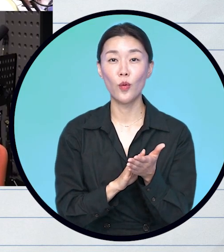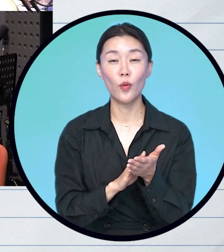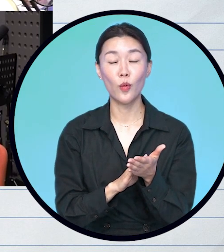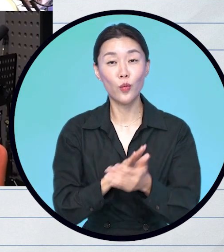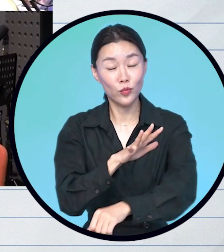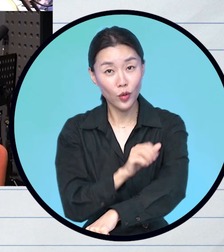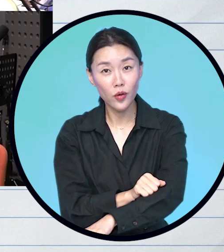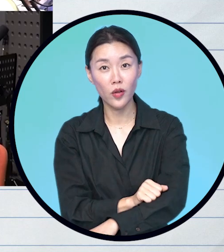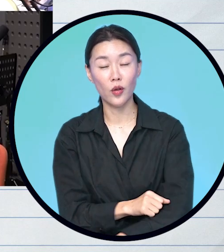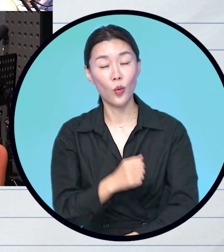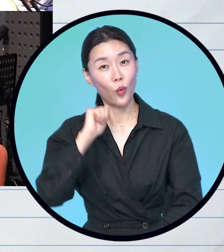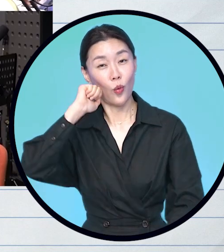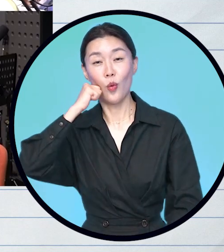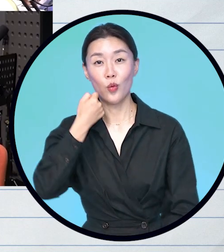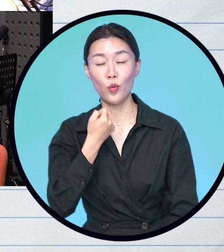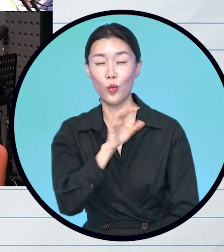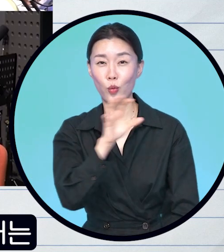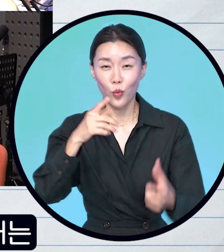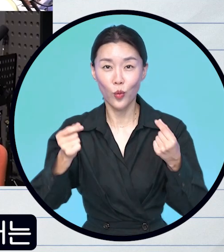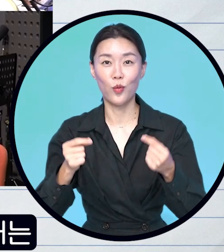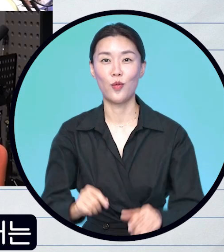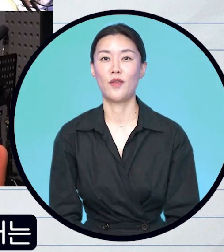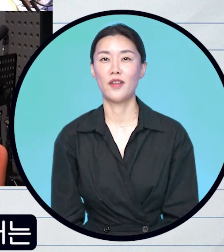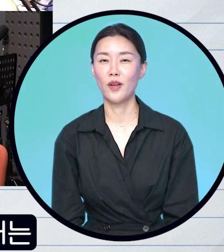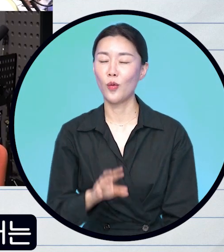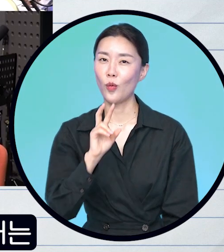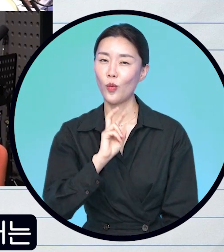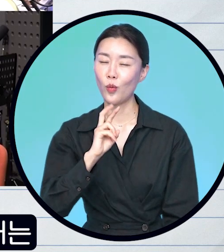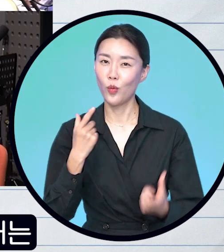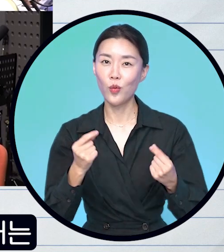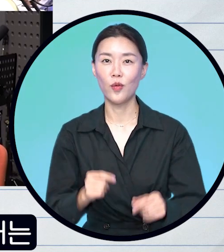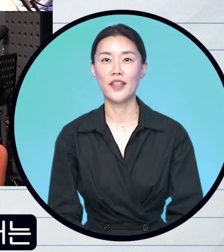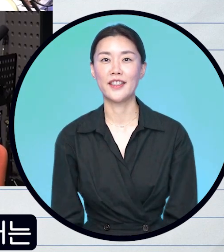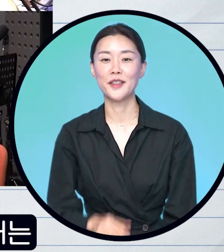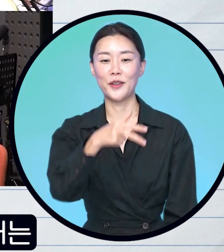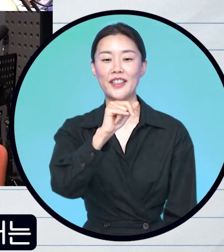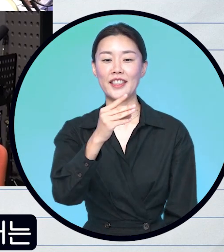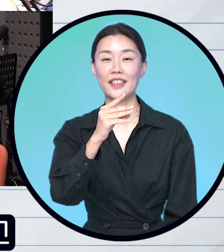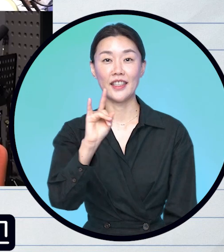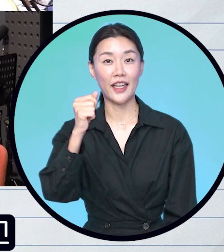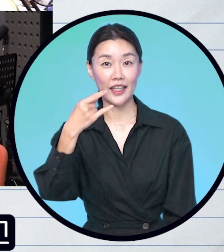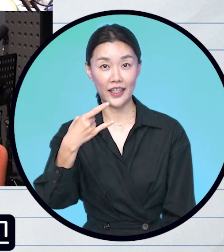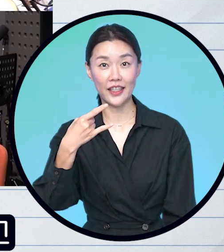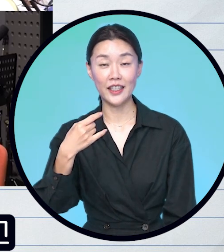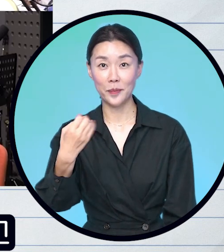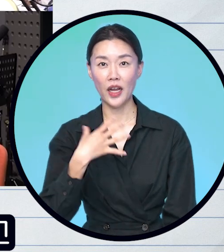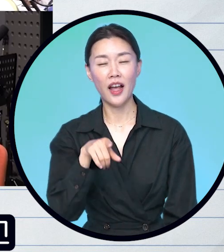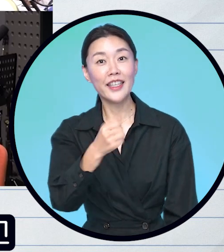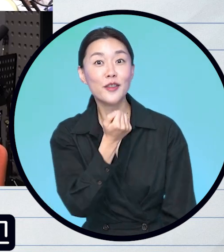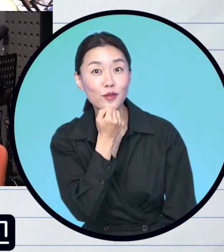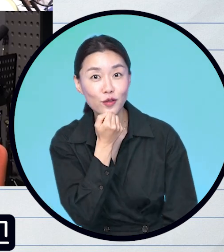잘한다. 야, 이거 진짜 쉽지 않은 웃음소리인데. 네, 진짜. 와, 대단하네요. 지금 또 지태희님께서는 이